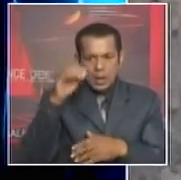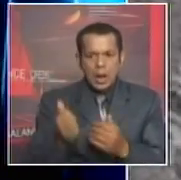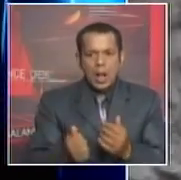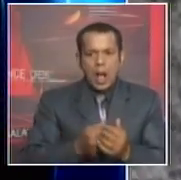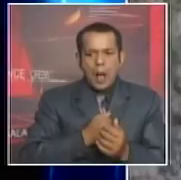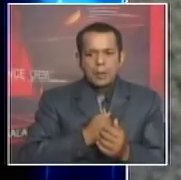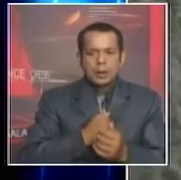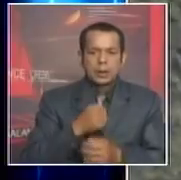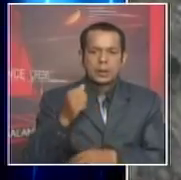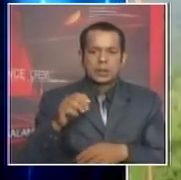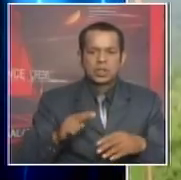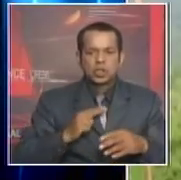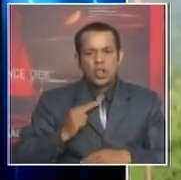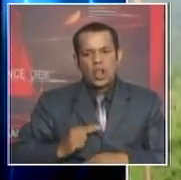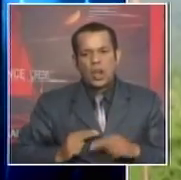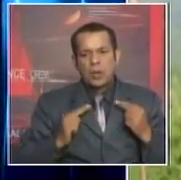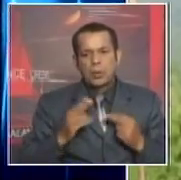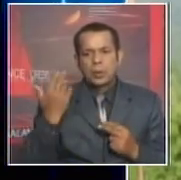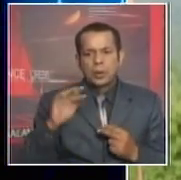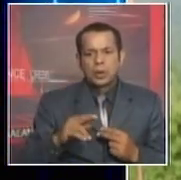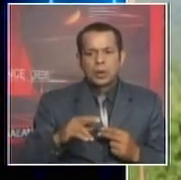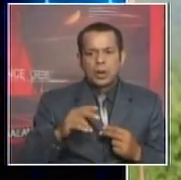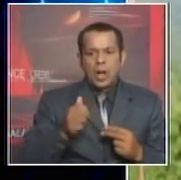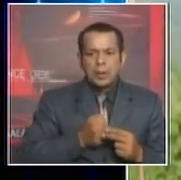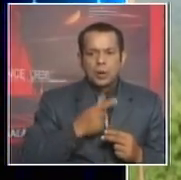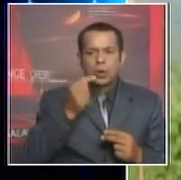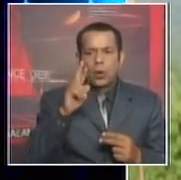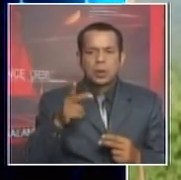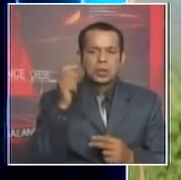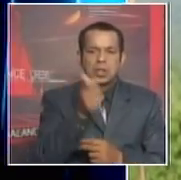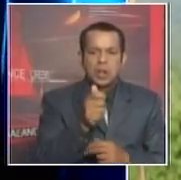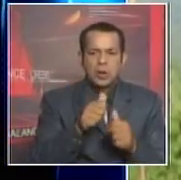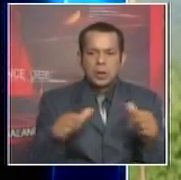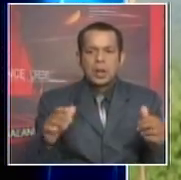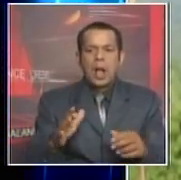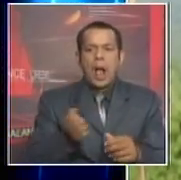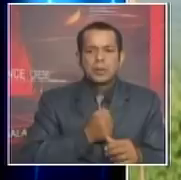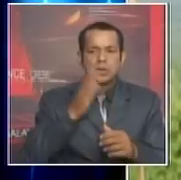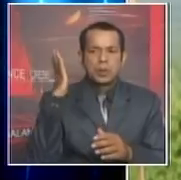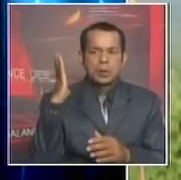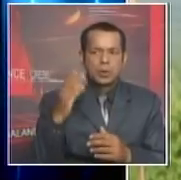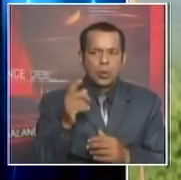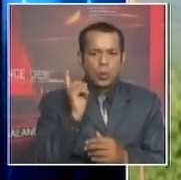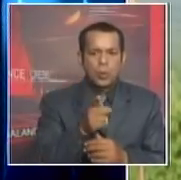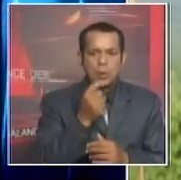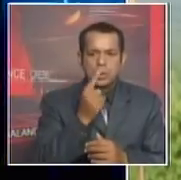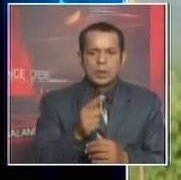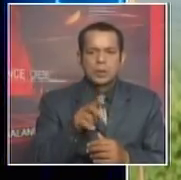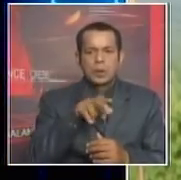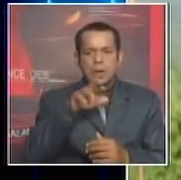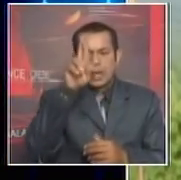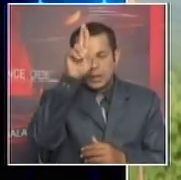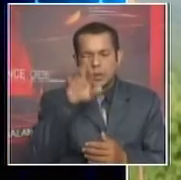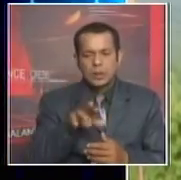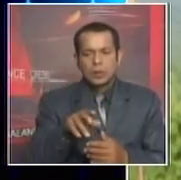आफूहरू थाकिसकेको बताए। त्यो ट्याक्स लिए बापत आफूले गर्नुपर्ने जिम्मेवारी के हो भन्ने कुरा राज्यले अब मुखले होइन